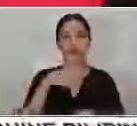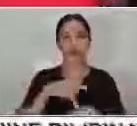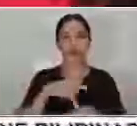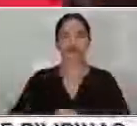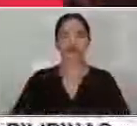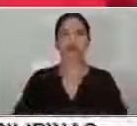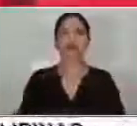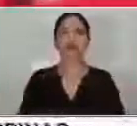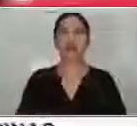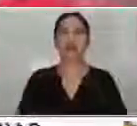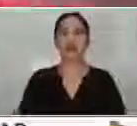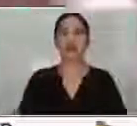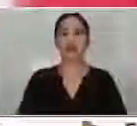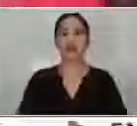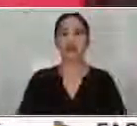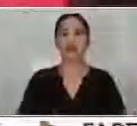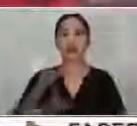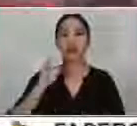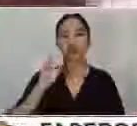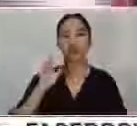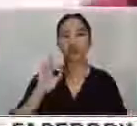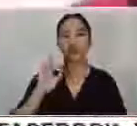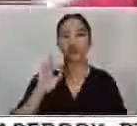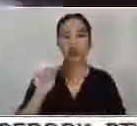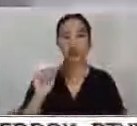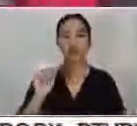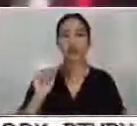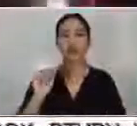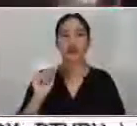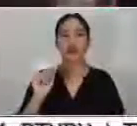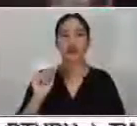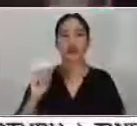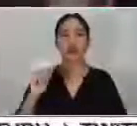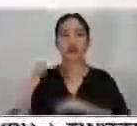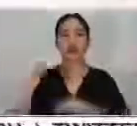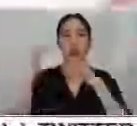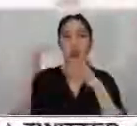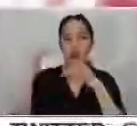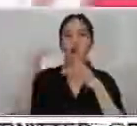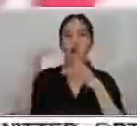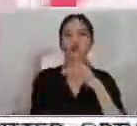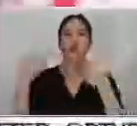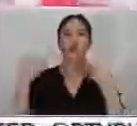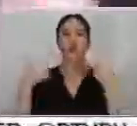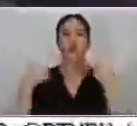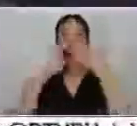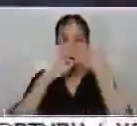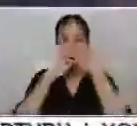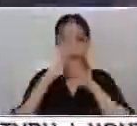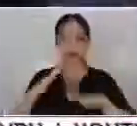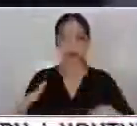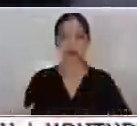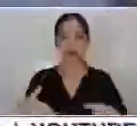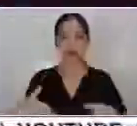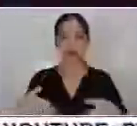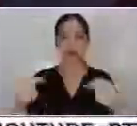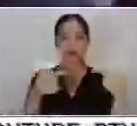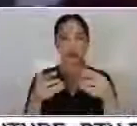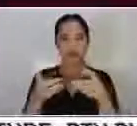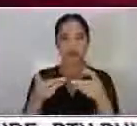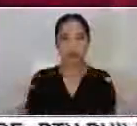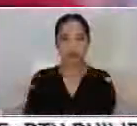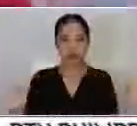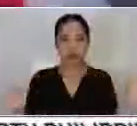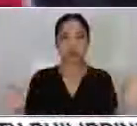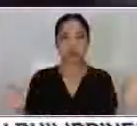sa nasabing pambobomba. Dahil dito, nagpaulan din ng rockets ang Hamas malapit sa Tel Aviv ng Israel.